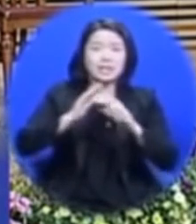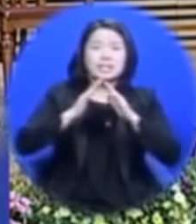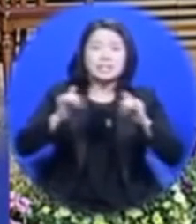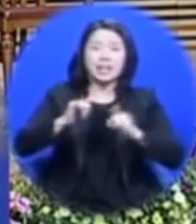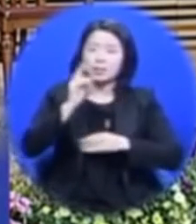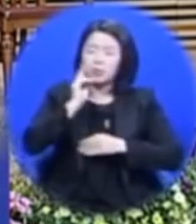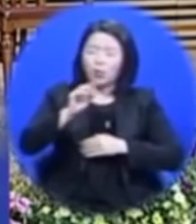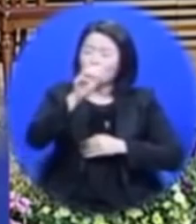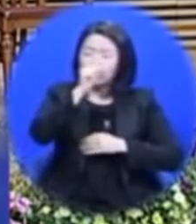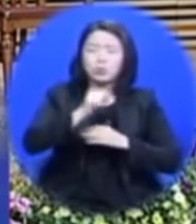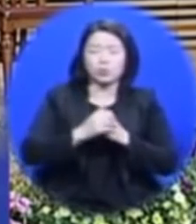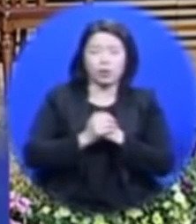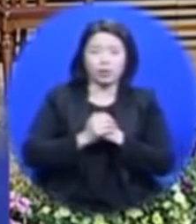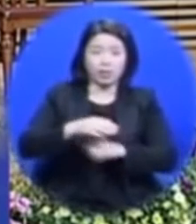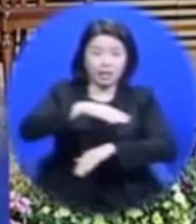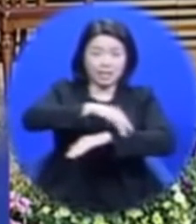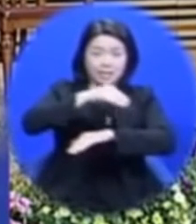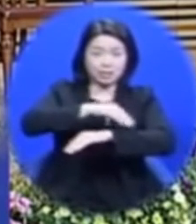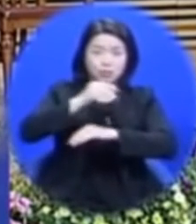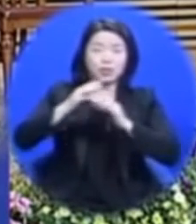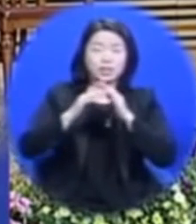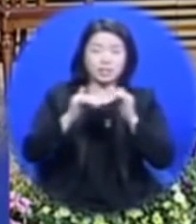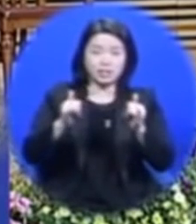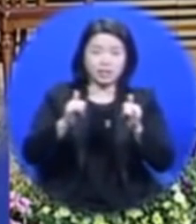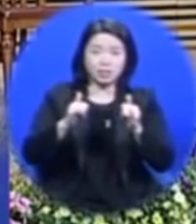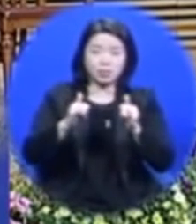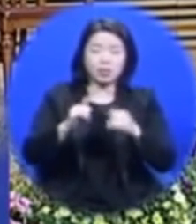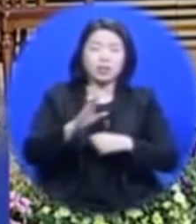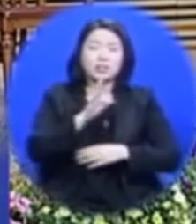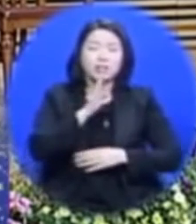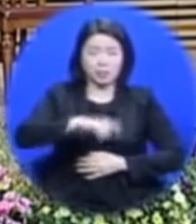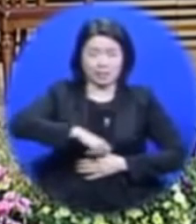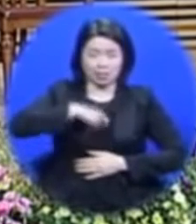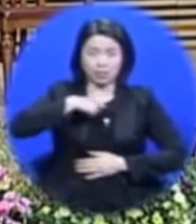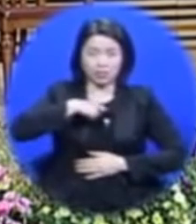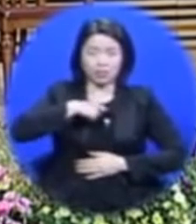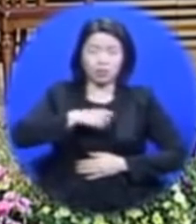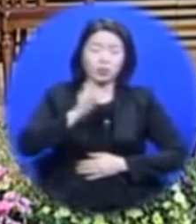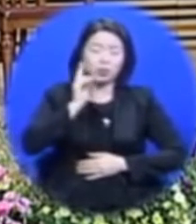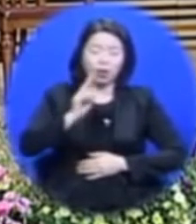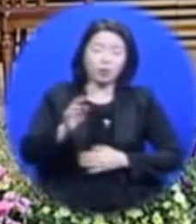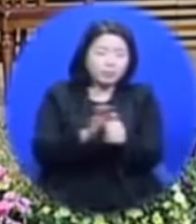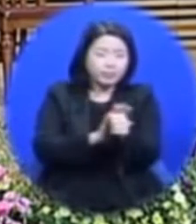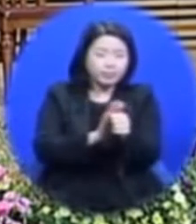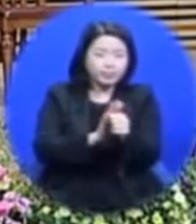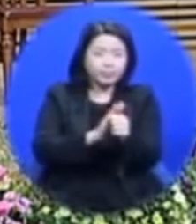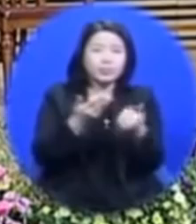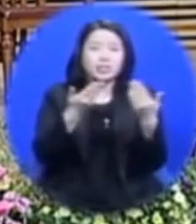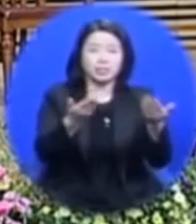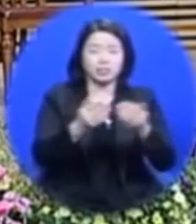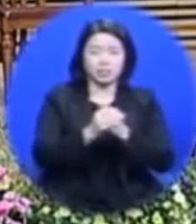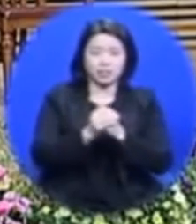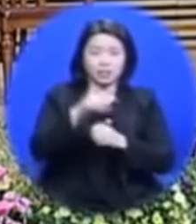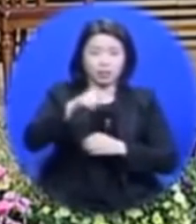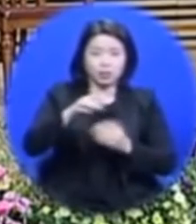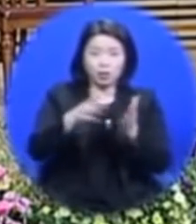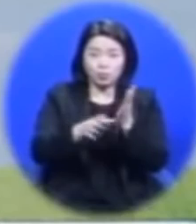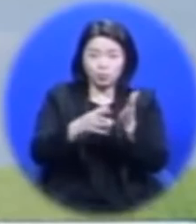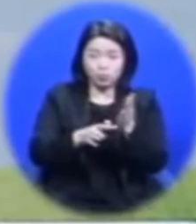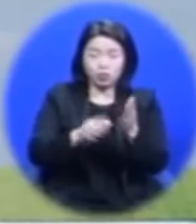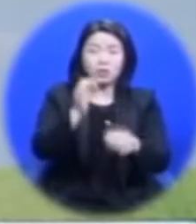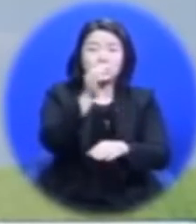좋다는 거예요. 스웨덴의 사람들이 참 정직하고 너무 친절하고 그래서 거기서는 물건을